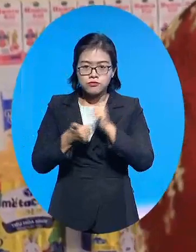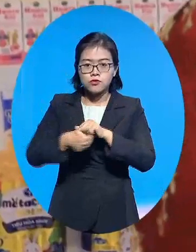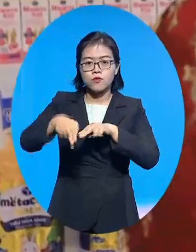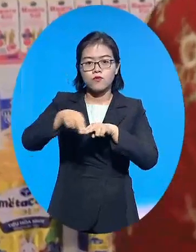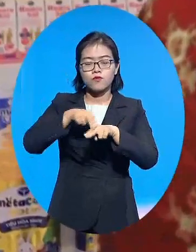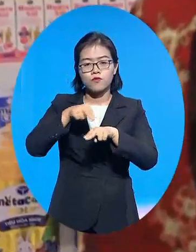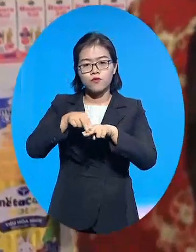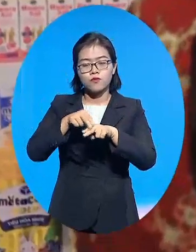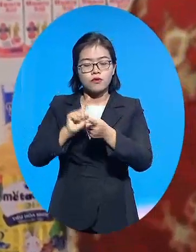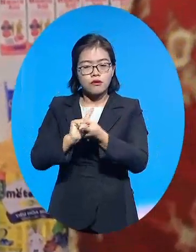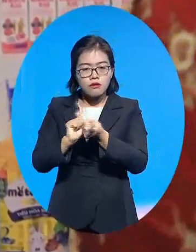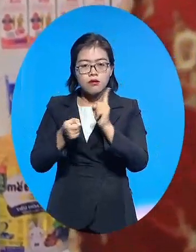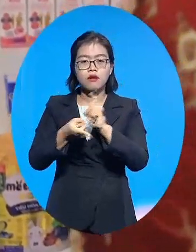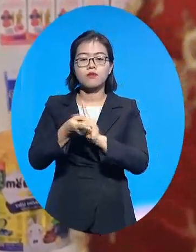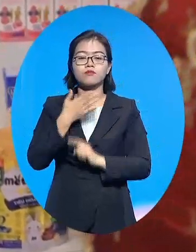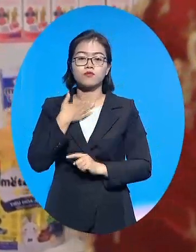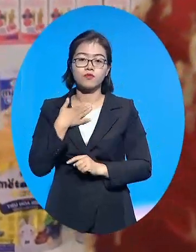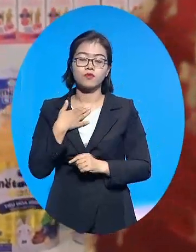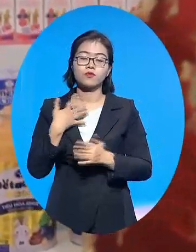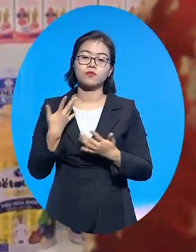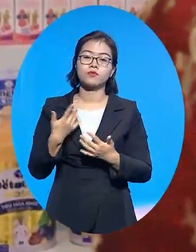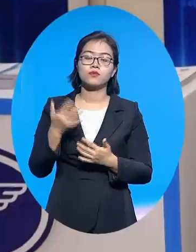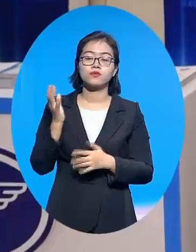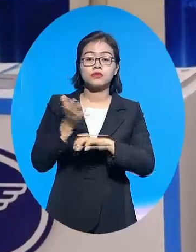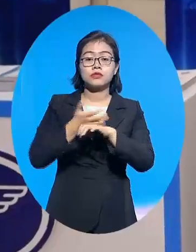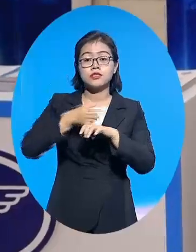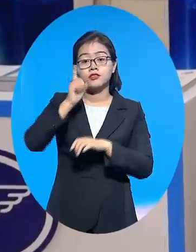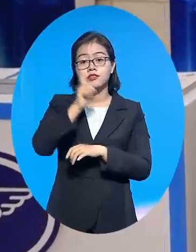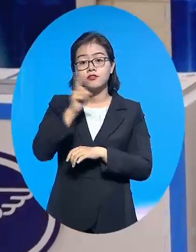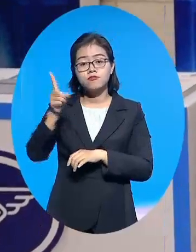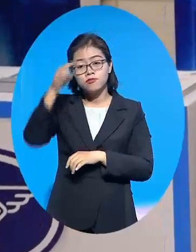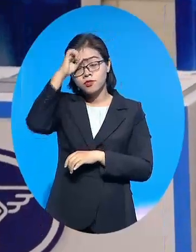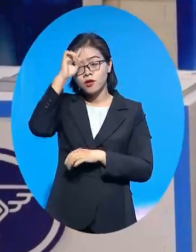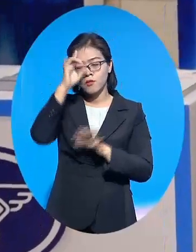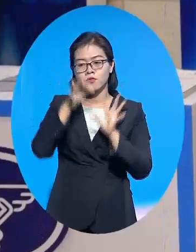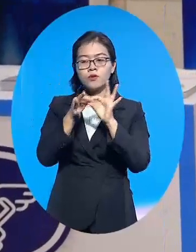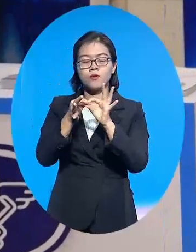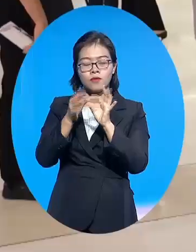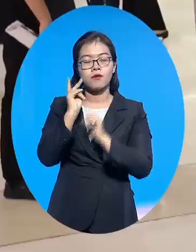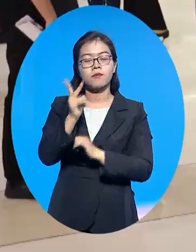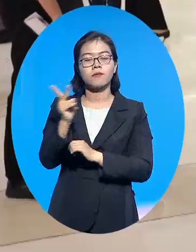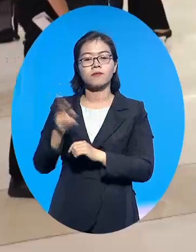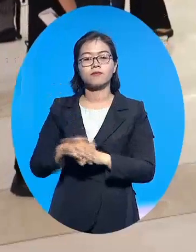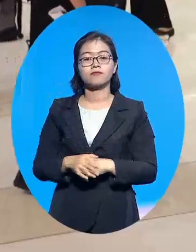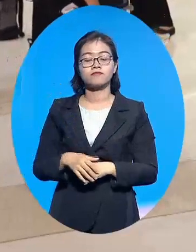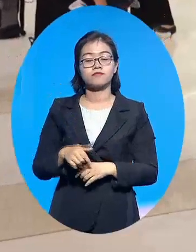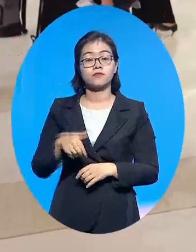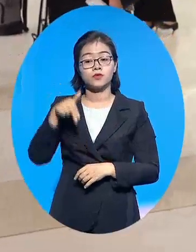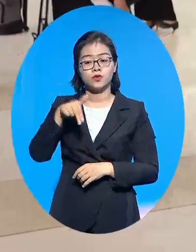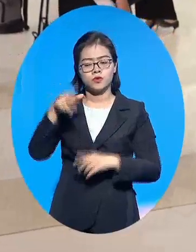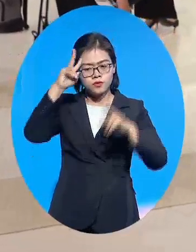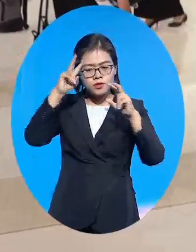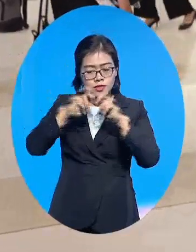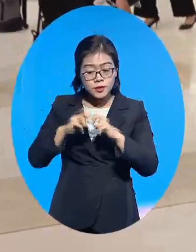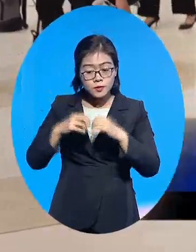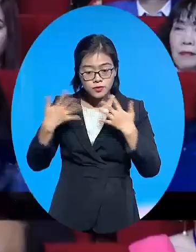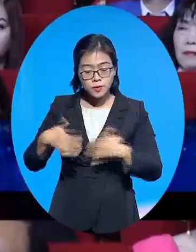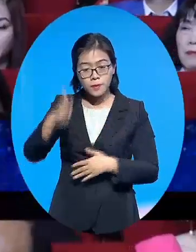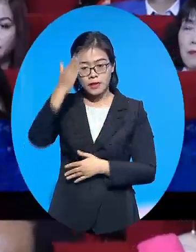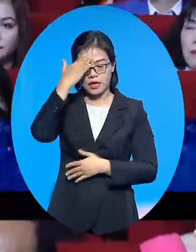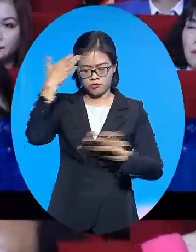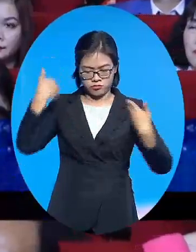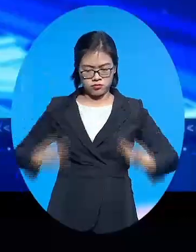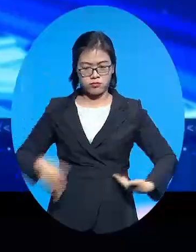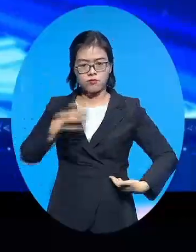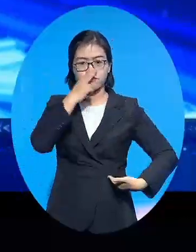đã được chứng nhận thương hiệu quốc gia dinh dưỡng y học trong 3 năm liên tục thấu hiểu thể trạng người Việt sản phẩm dinh dưỡng y học của nutricare được tin dùng tại hầu hết